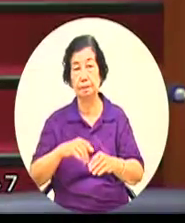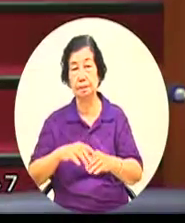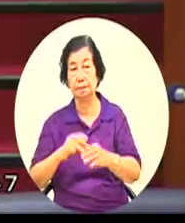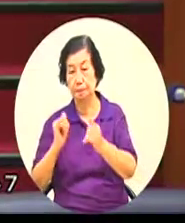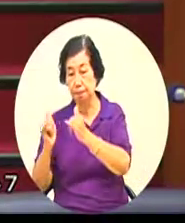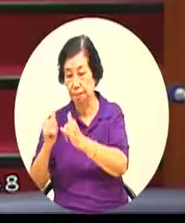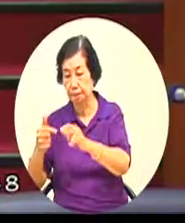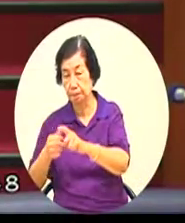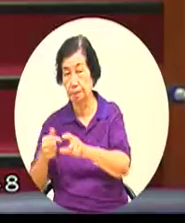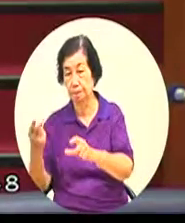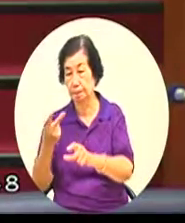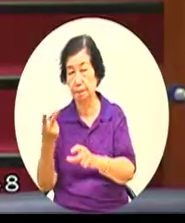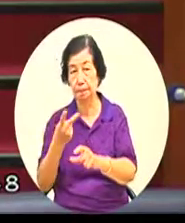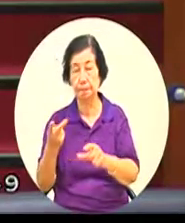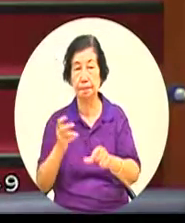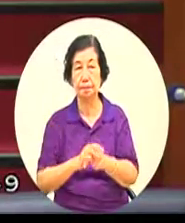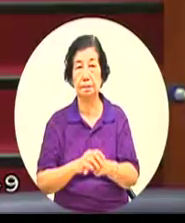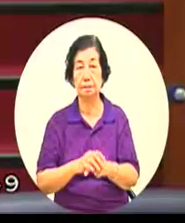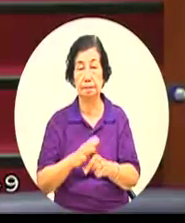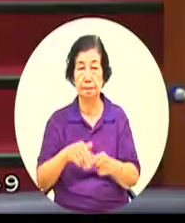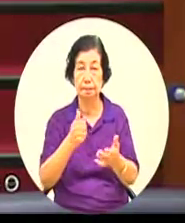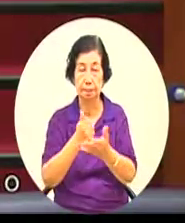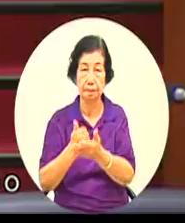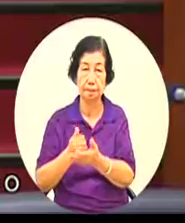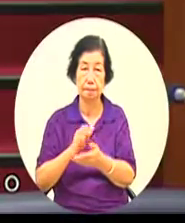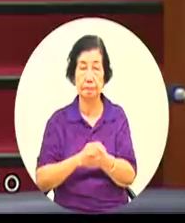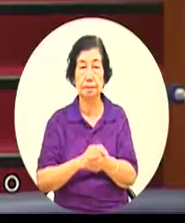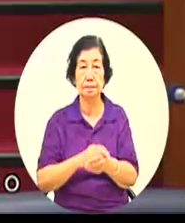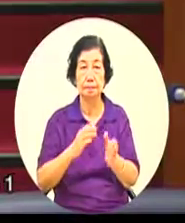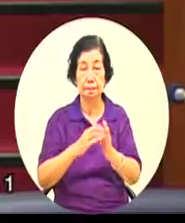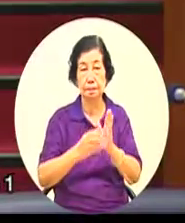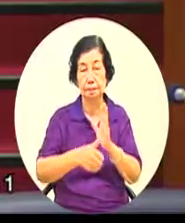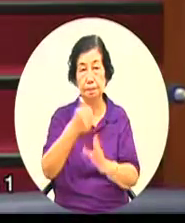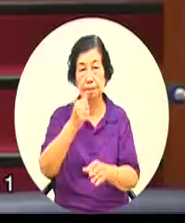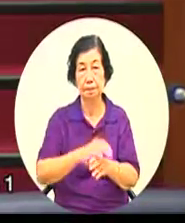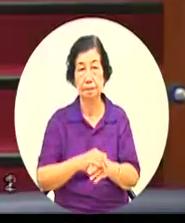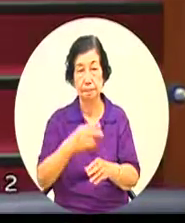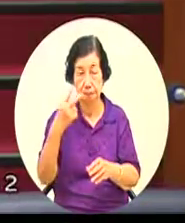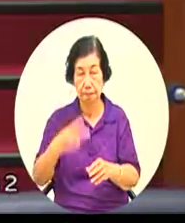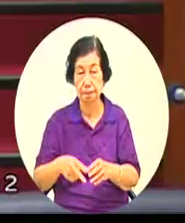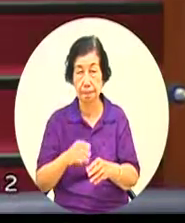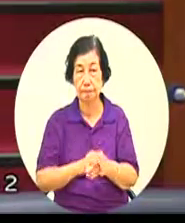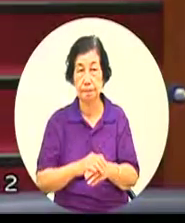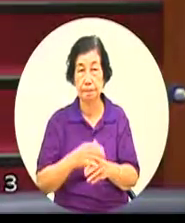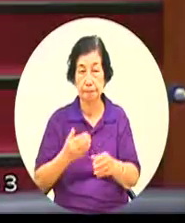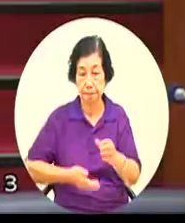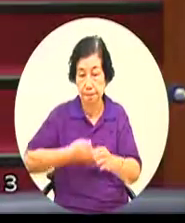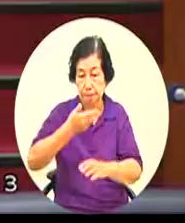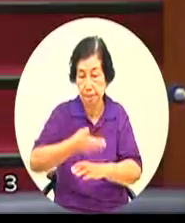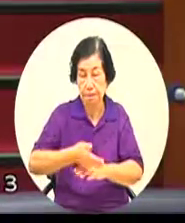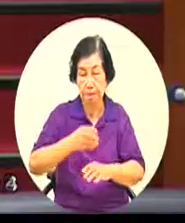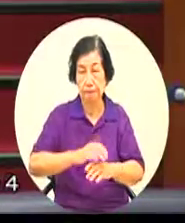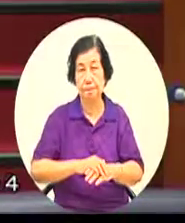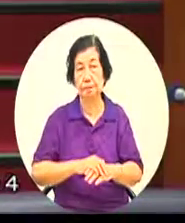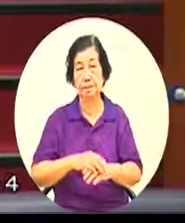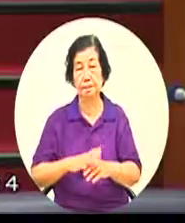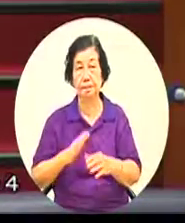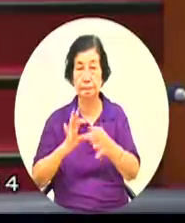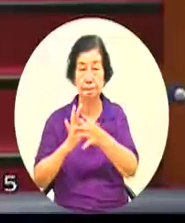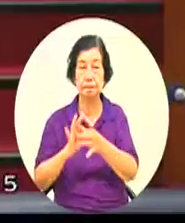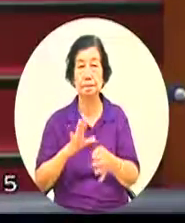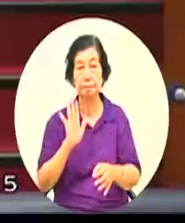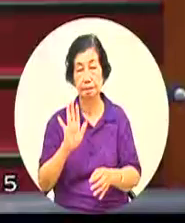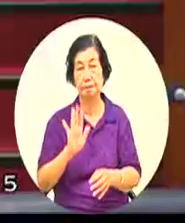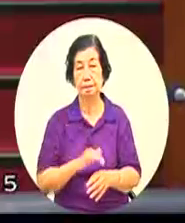以这个部分可能要请我们的范局长再用心、再努力、再关心了。那我